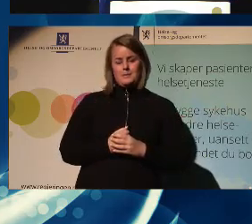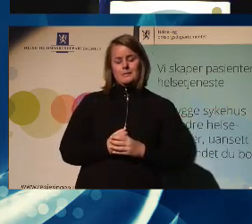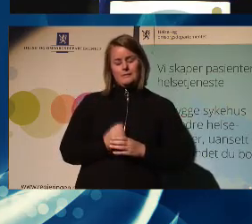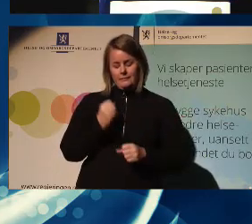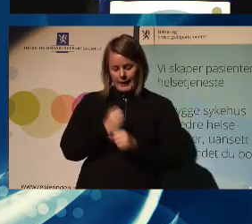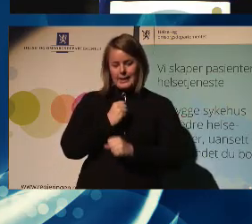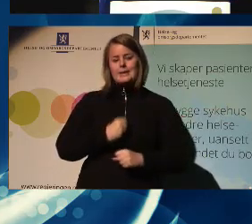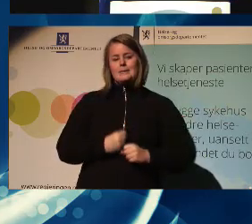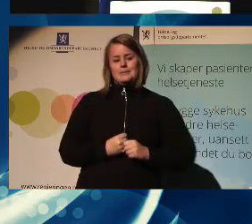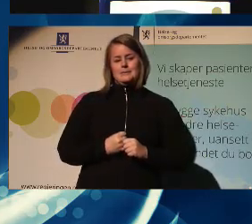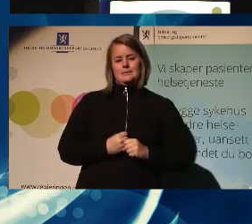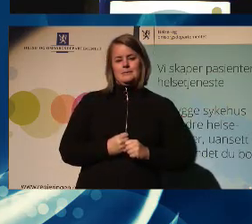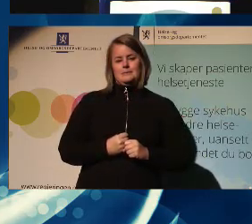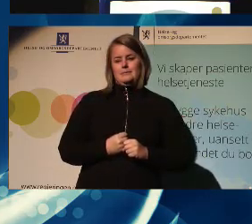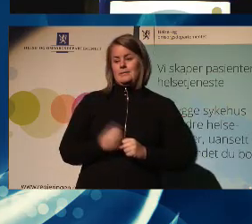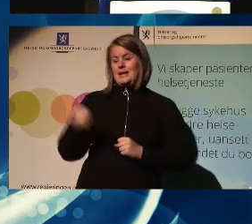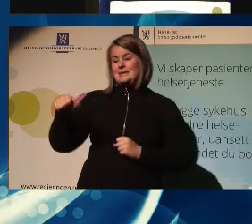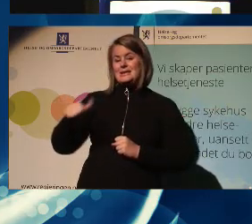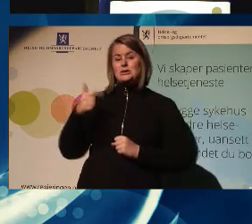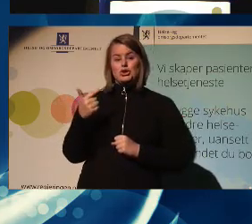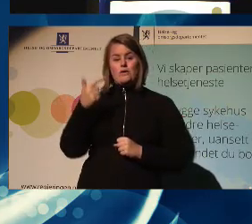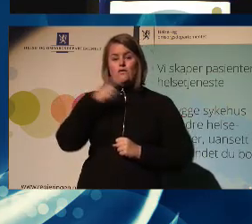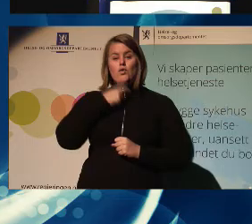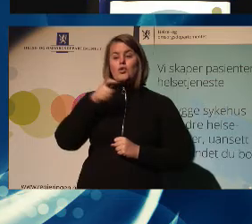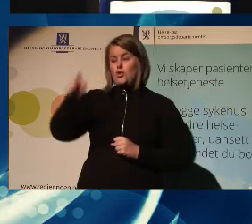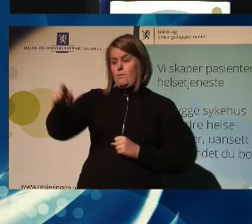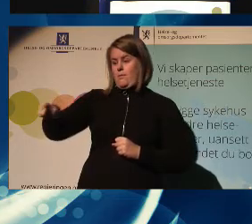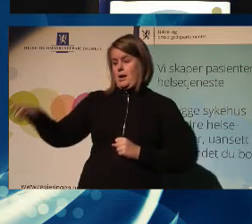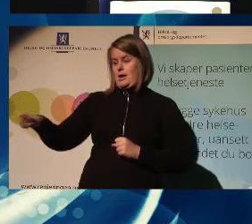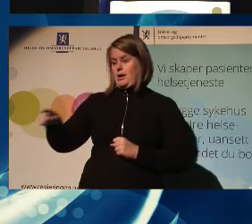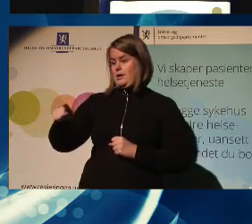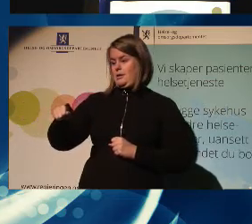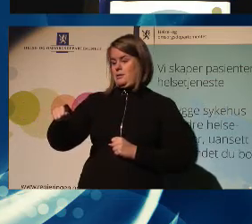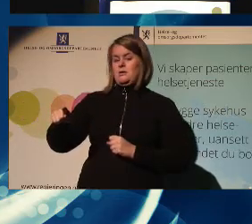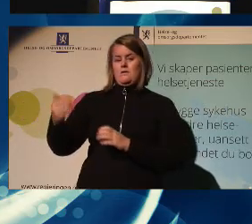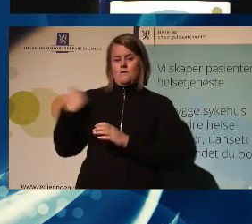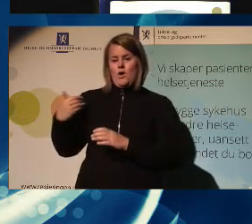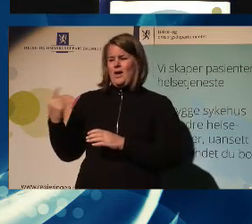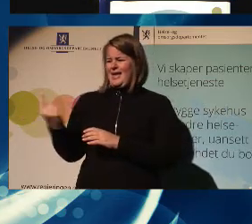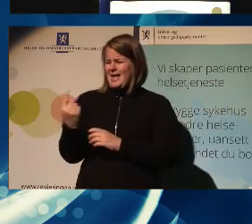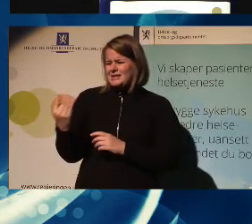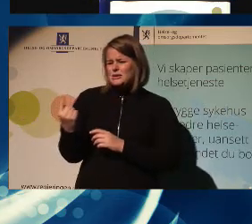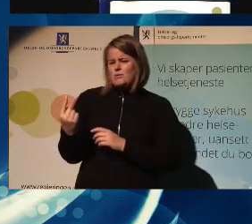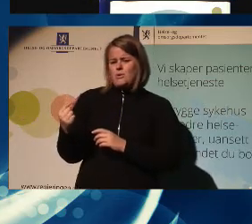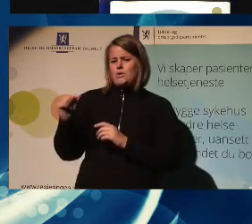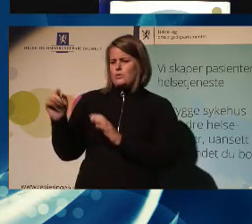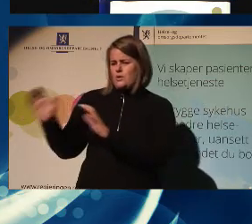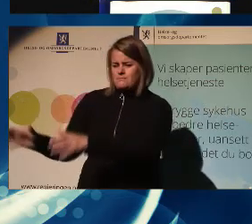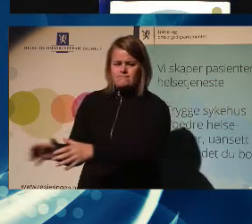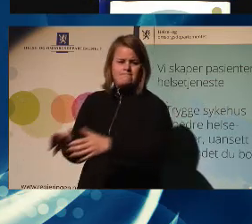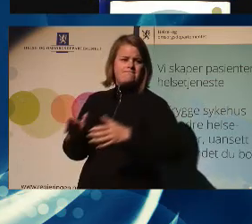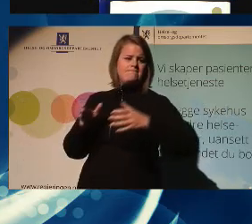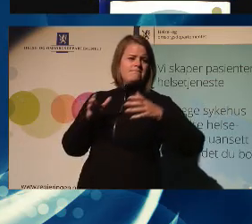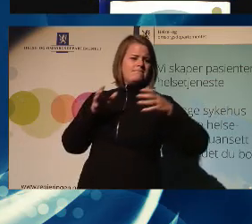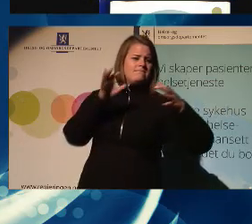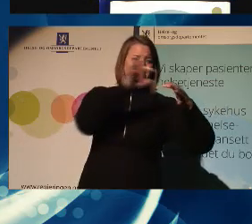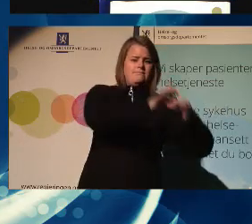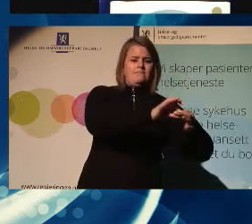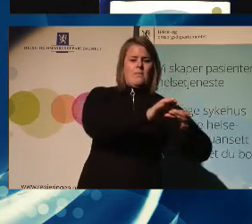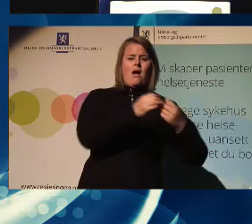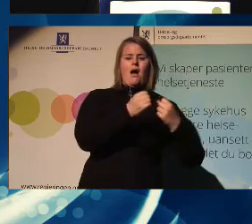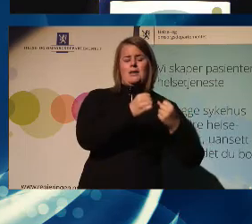definitivt. 67 ungdommer er så langt løftet ut av ensomhet og inn i aktivitet.